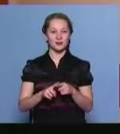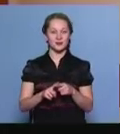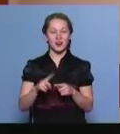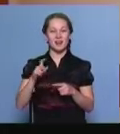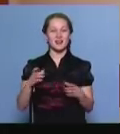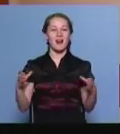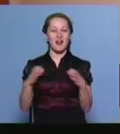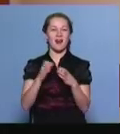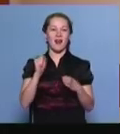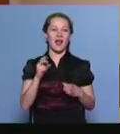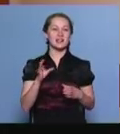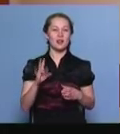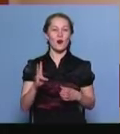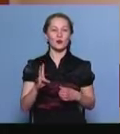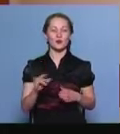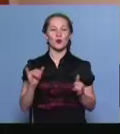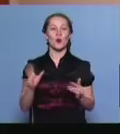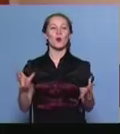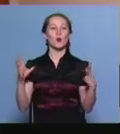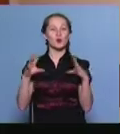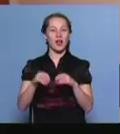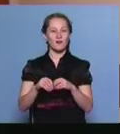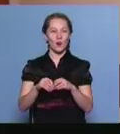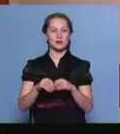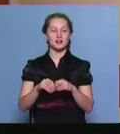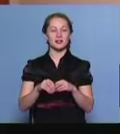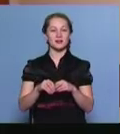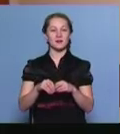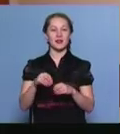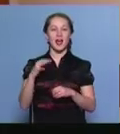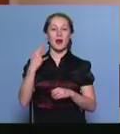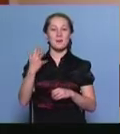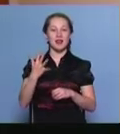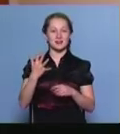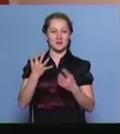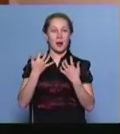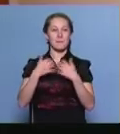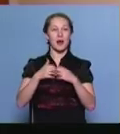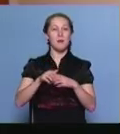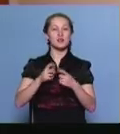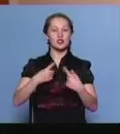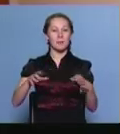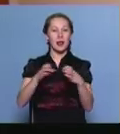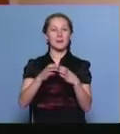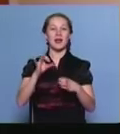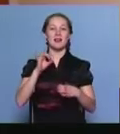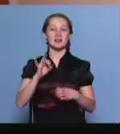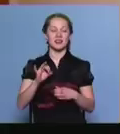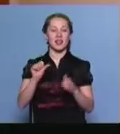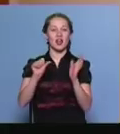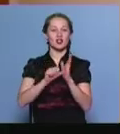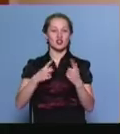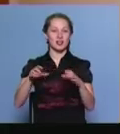корпорацию «Аксион», куда входит 5 промышленных предприятий и 6 предприятий